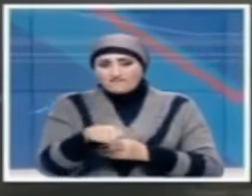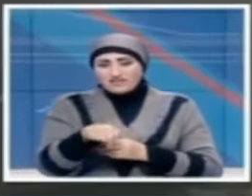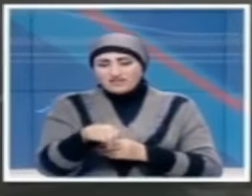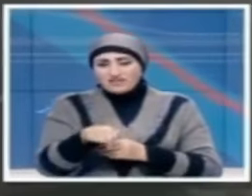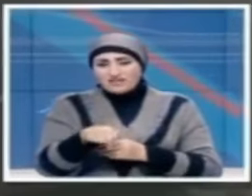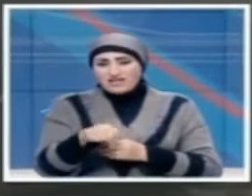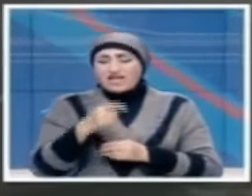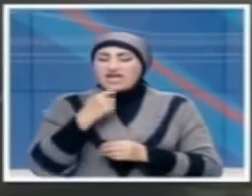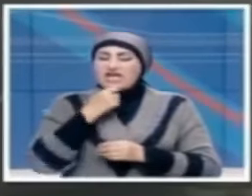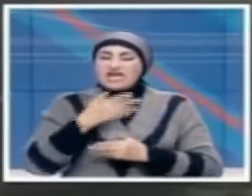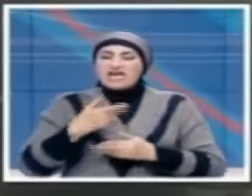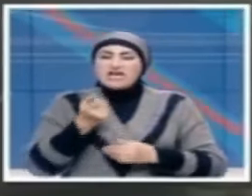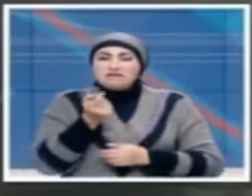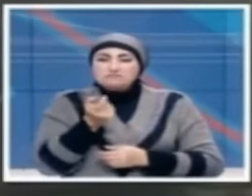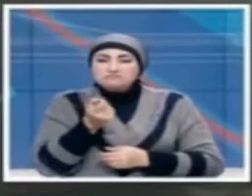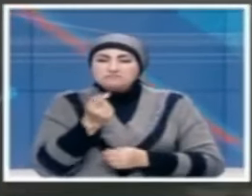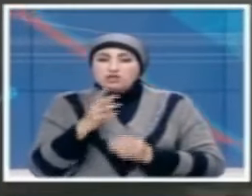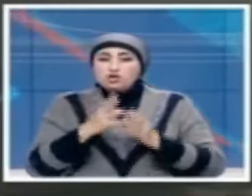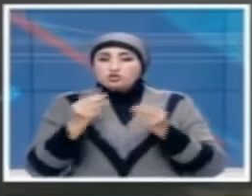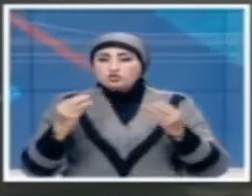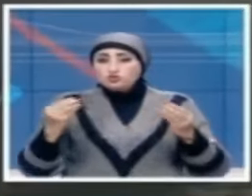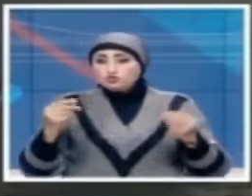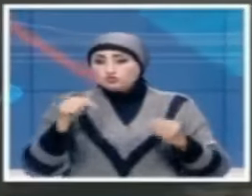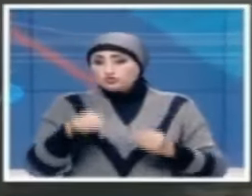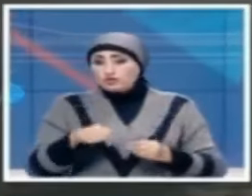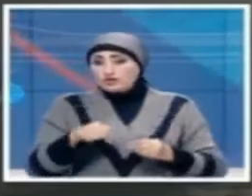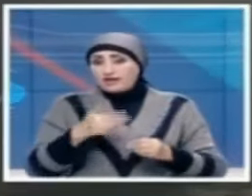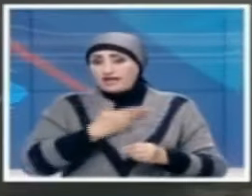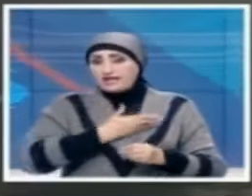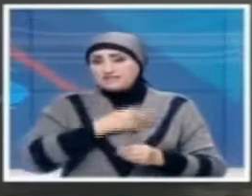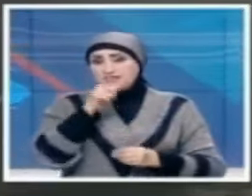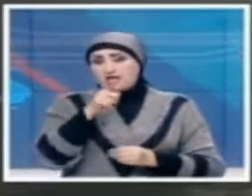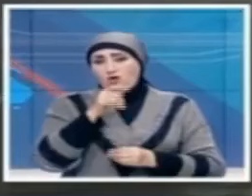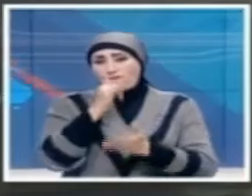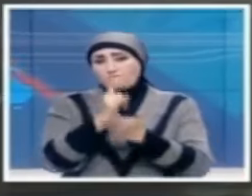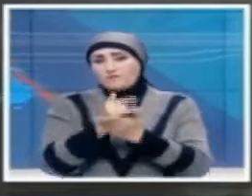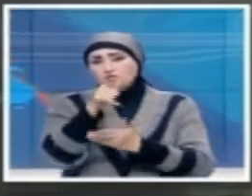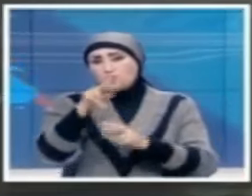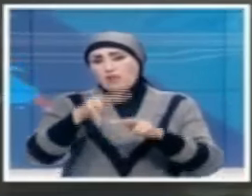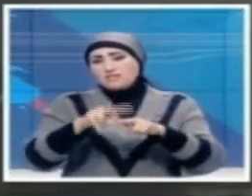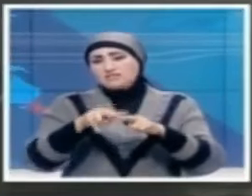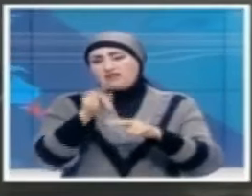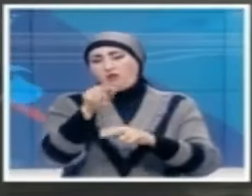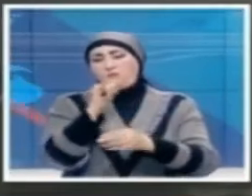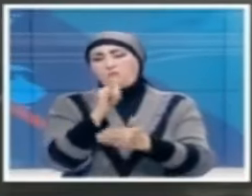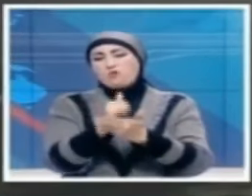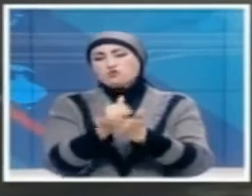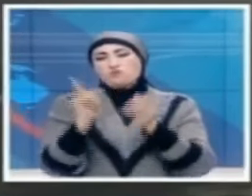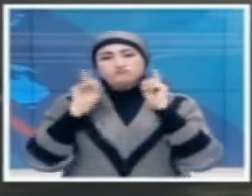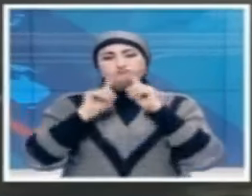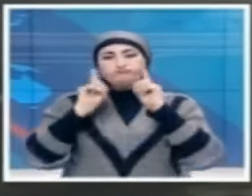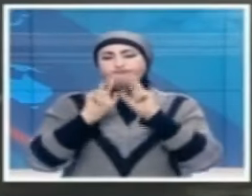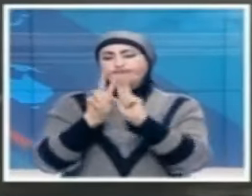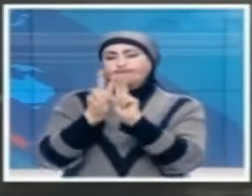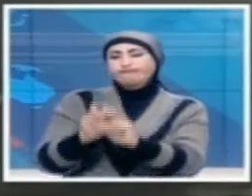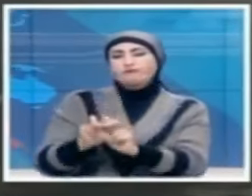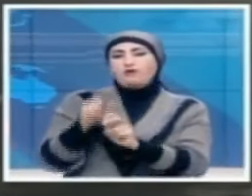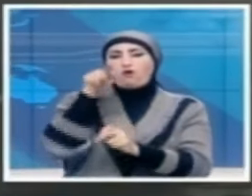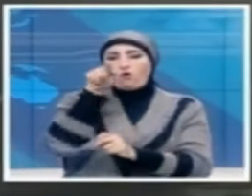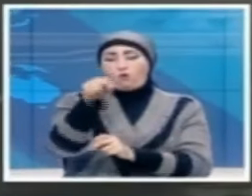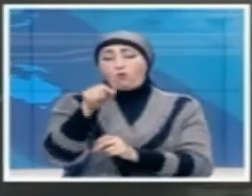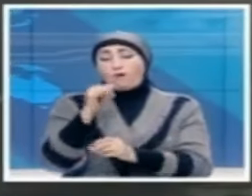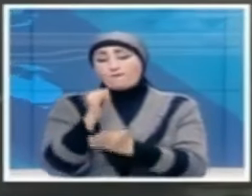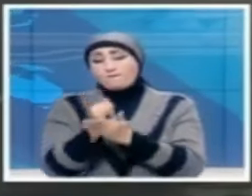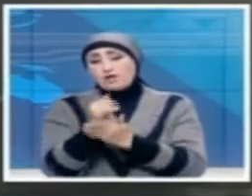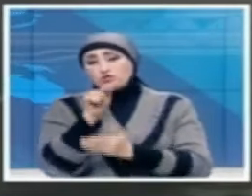كانت قليلة أو كثيرة وفقا لاحتياجات قطاع غزة دائما بيكون الجانب الإسرائيلي هو المتسبب في تعطيل هذه المساعدات